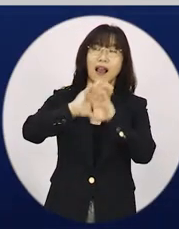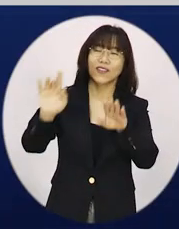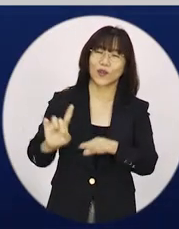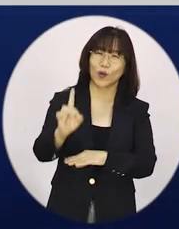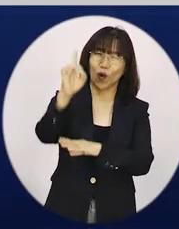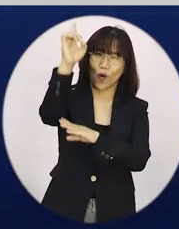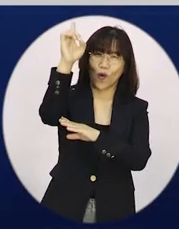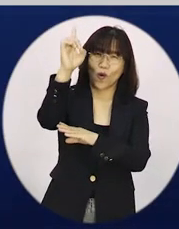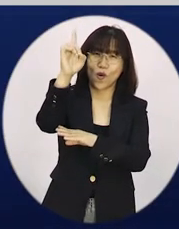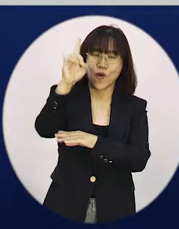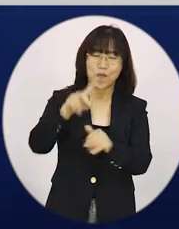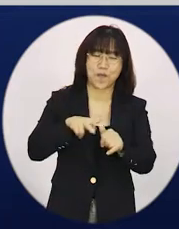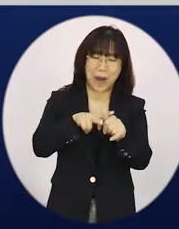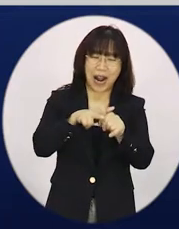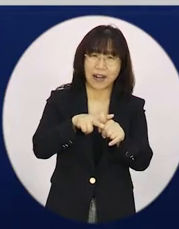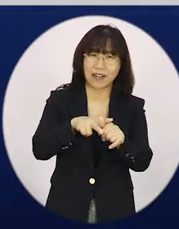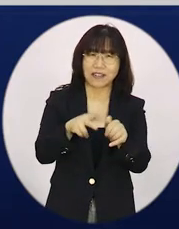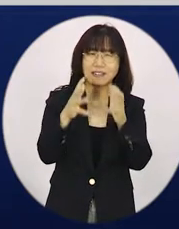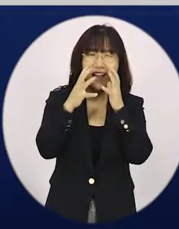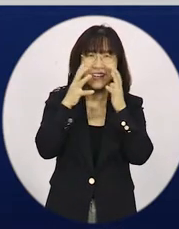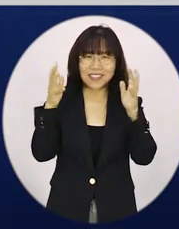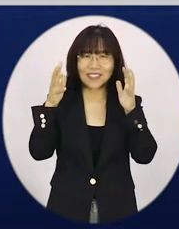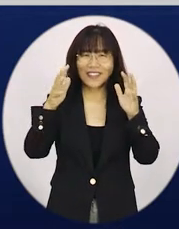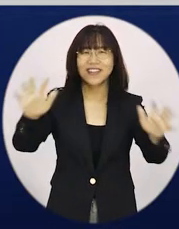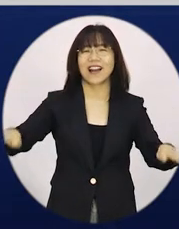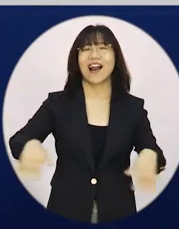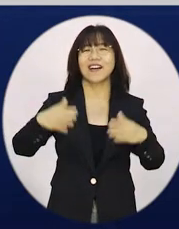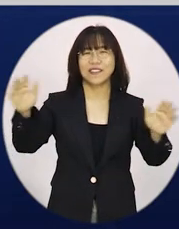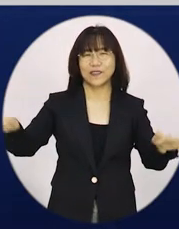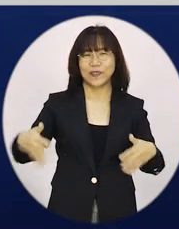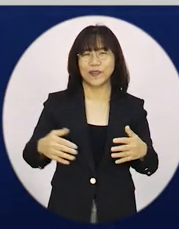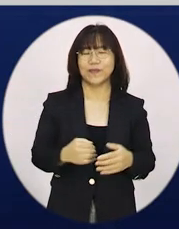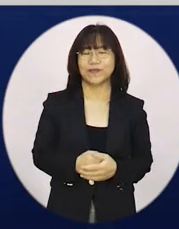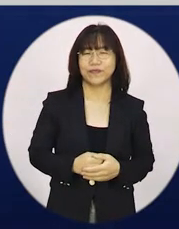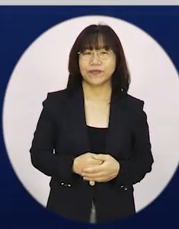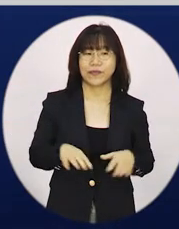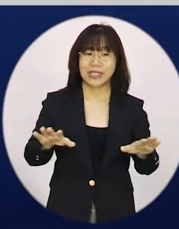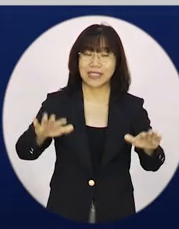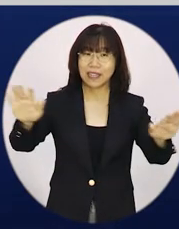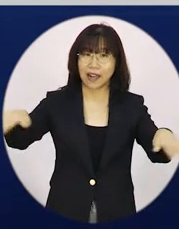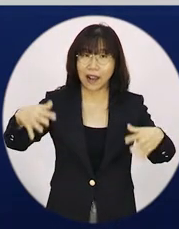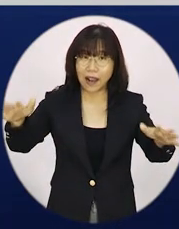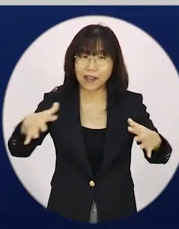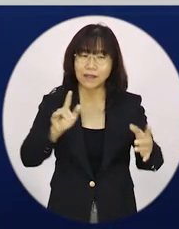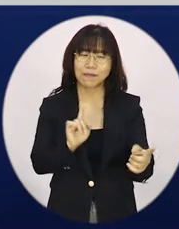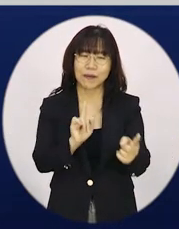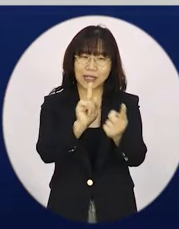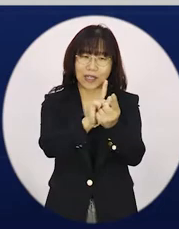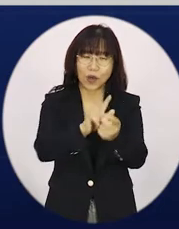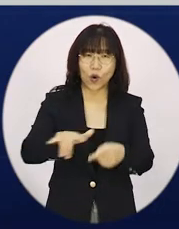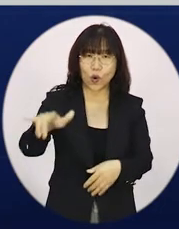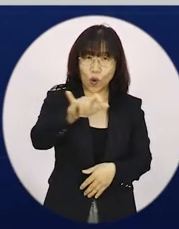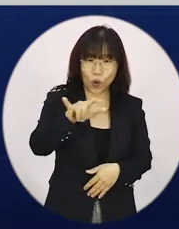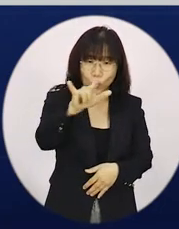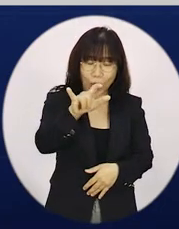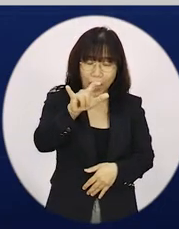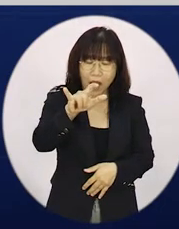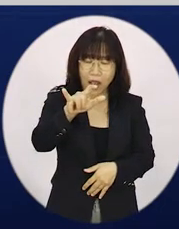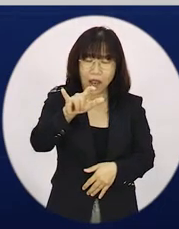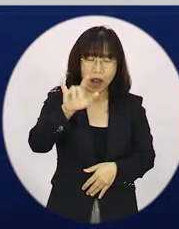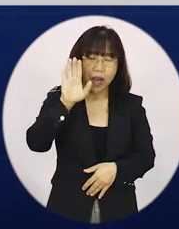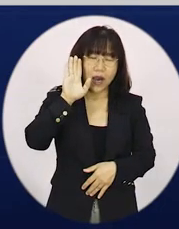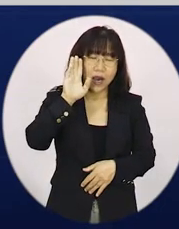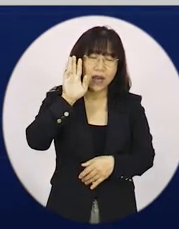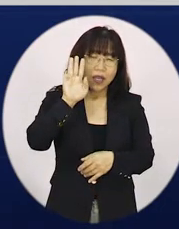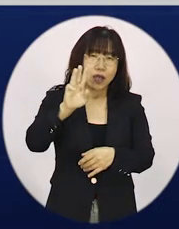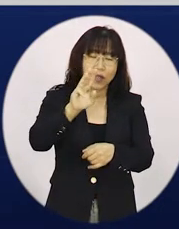하늘은 높고 마른 살이 찐다는 계절, 바로 가을인데요. 성큼 다가온 가을을 맞아 코로나19 이후